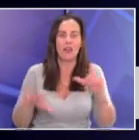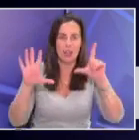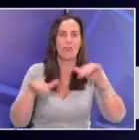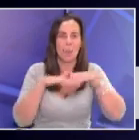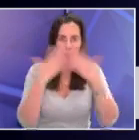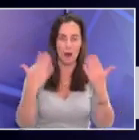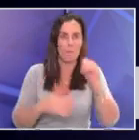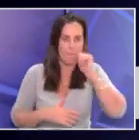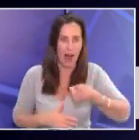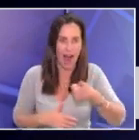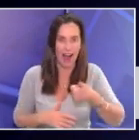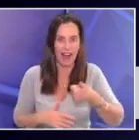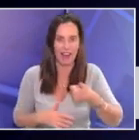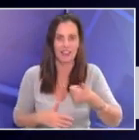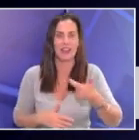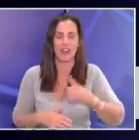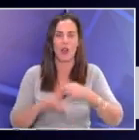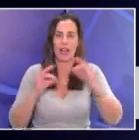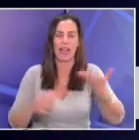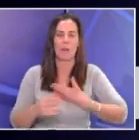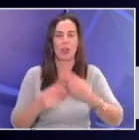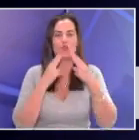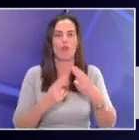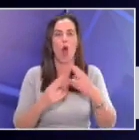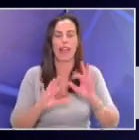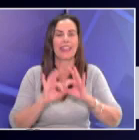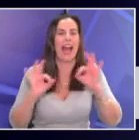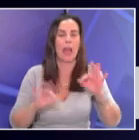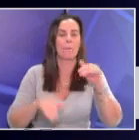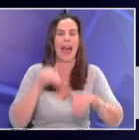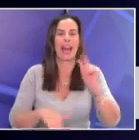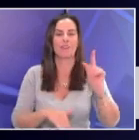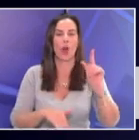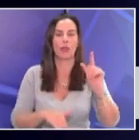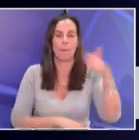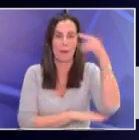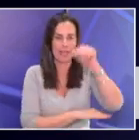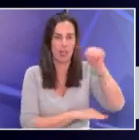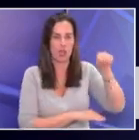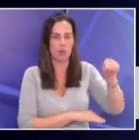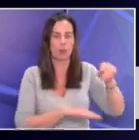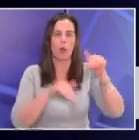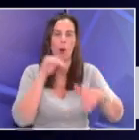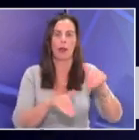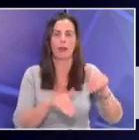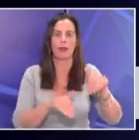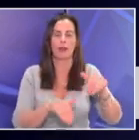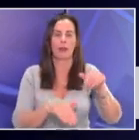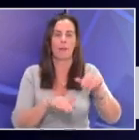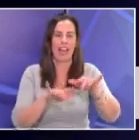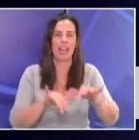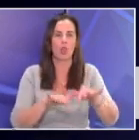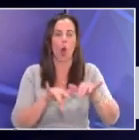בשבע בבוקר, מחר, אנחנו נתחיל לקבל את התוצאות הראשונות מהקלפיות של המדינות שבהם מצביעים באופן